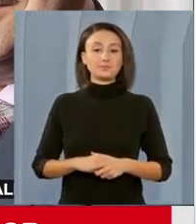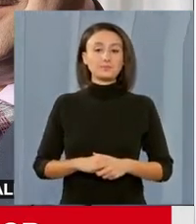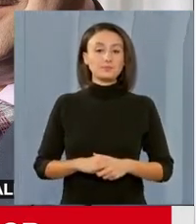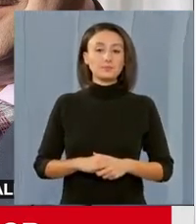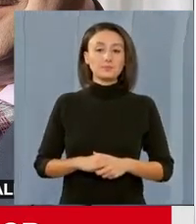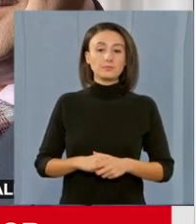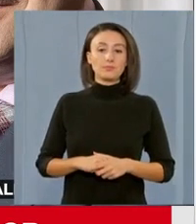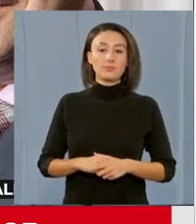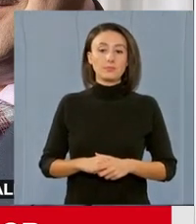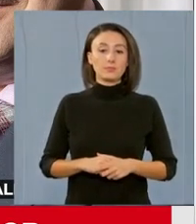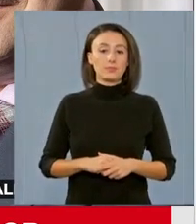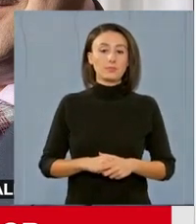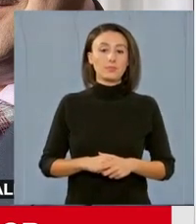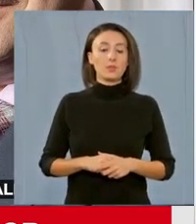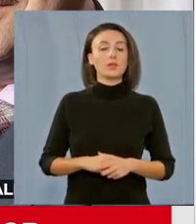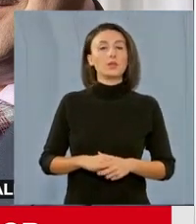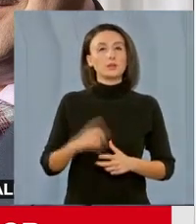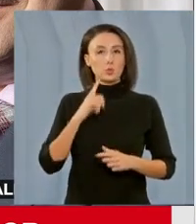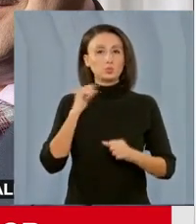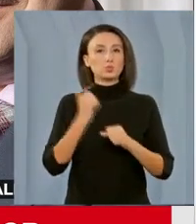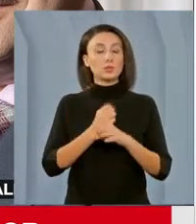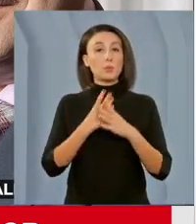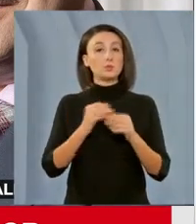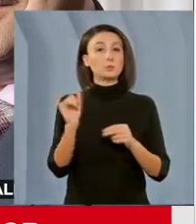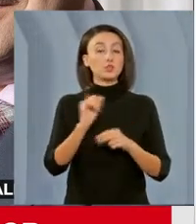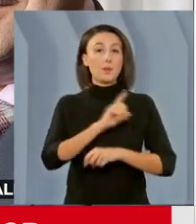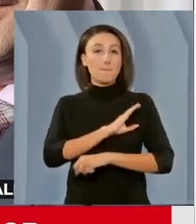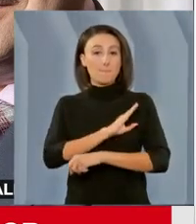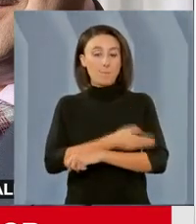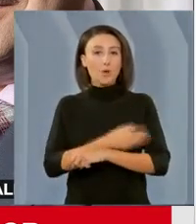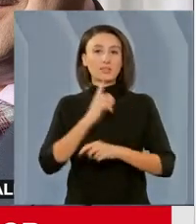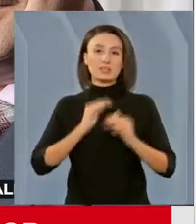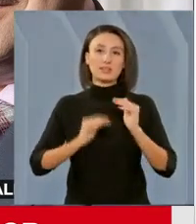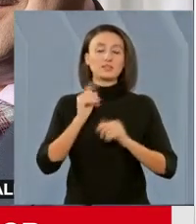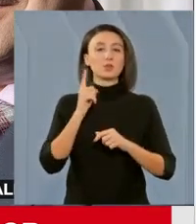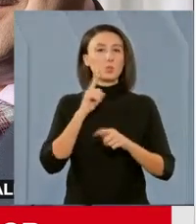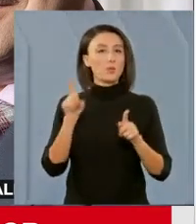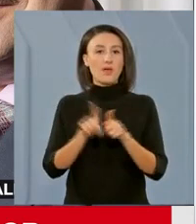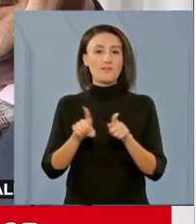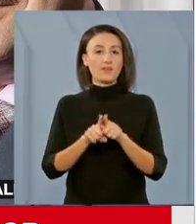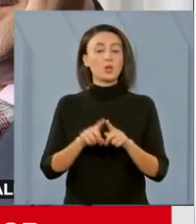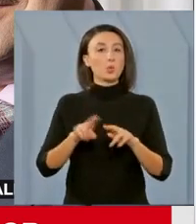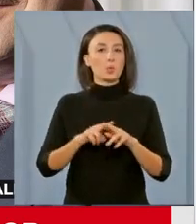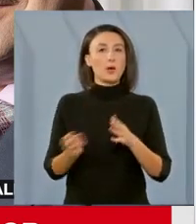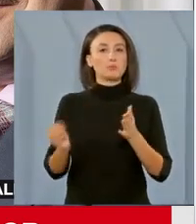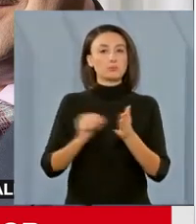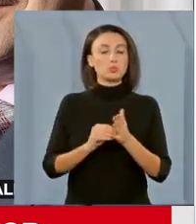exploatându-i mai mult pe cei care pot și, bineînțeles, crescând salariul, nu chiar în aceeași măsură cu cât i-au încărcat cu sarcini.